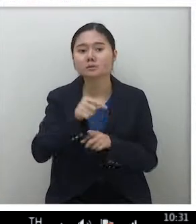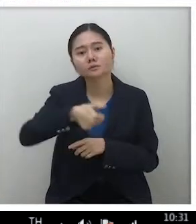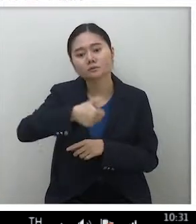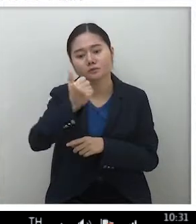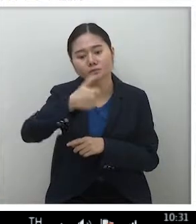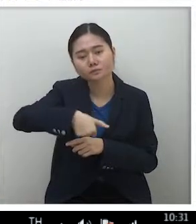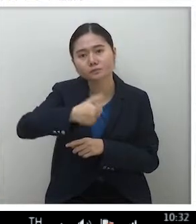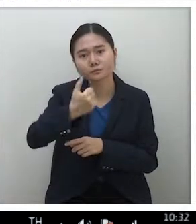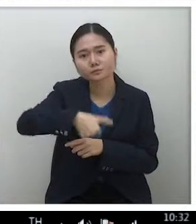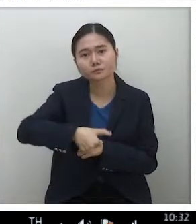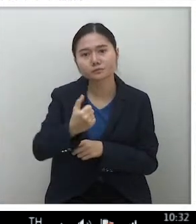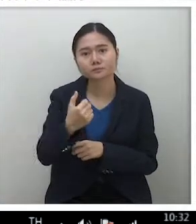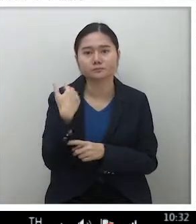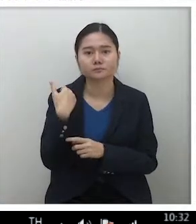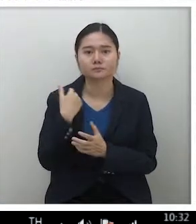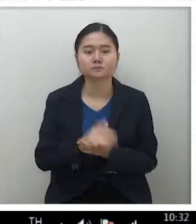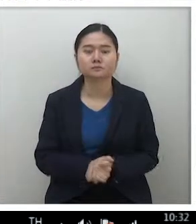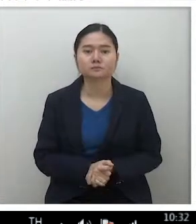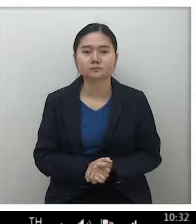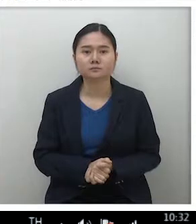วขึ้นลง